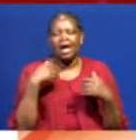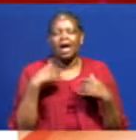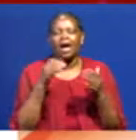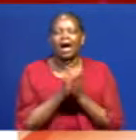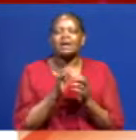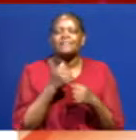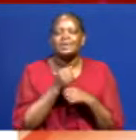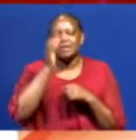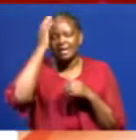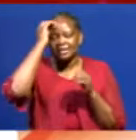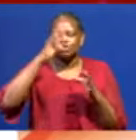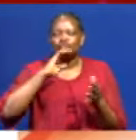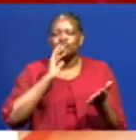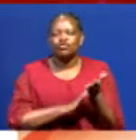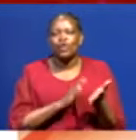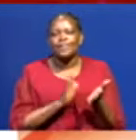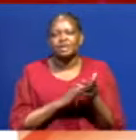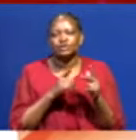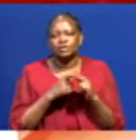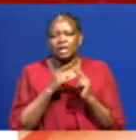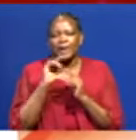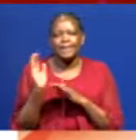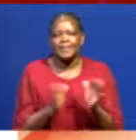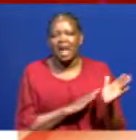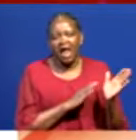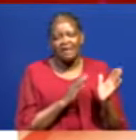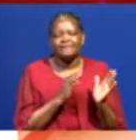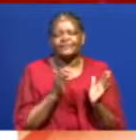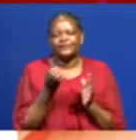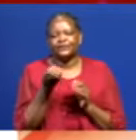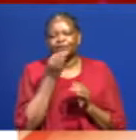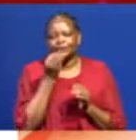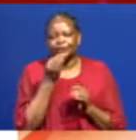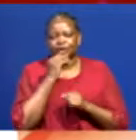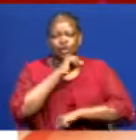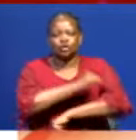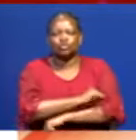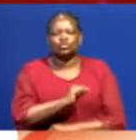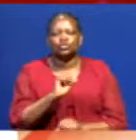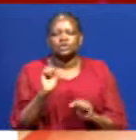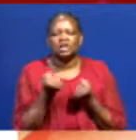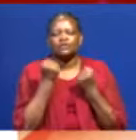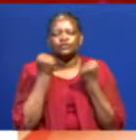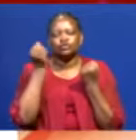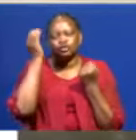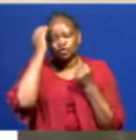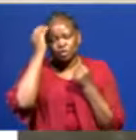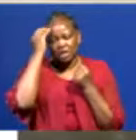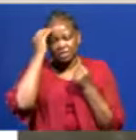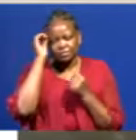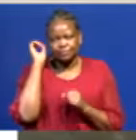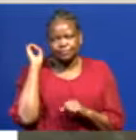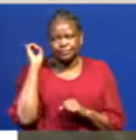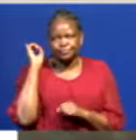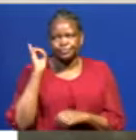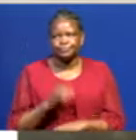wakuu wa shule kupendekeza kuanzishwa kwa mpango wa lishe shuleni ili kuokoa wanafunzi.